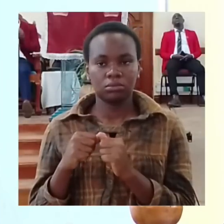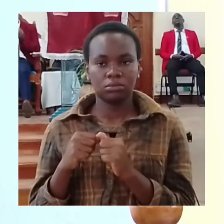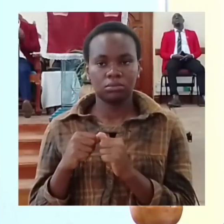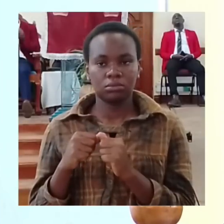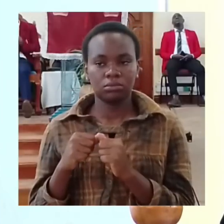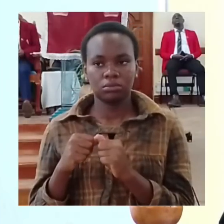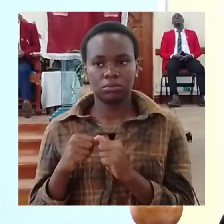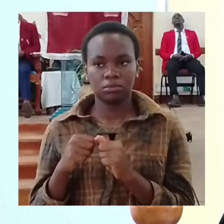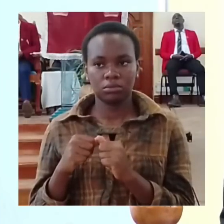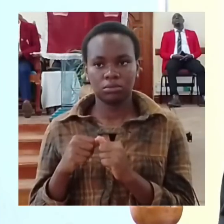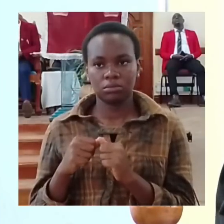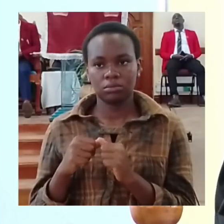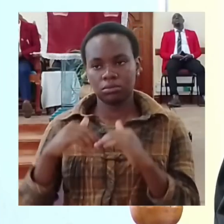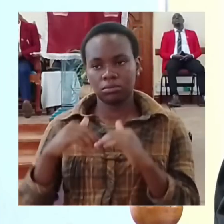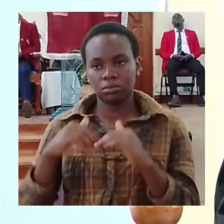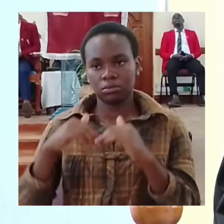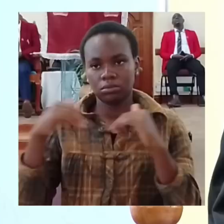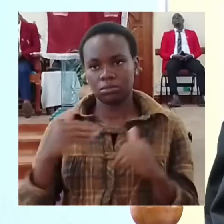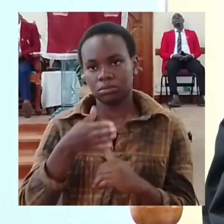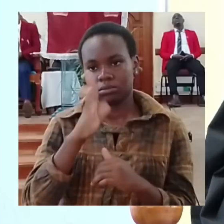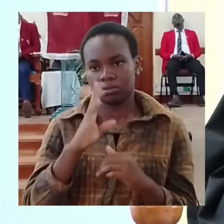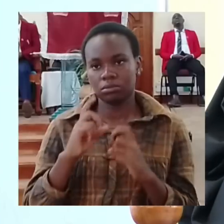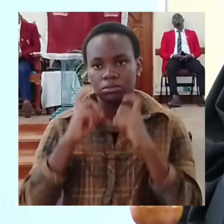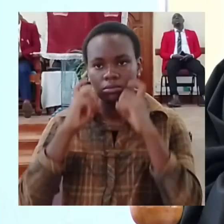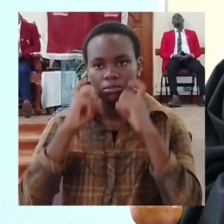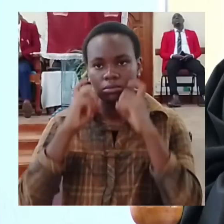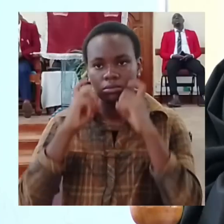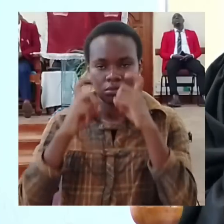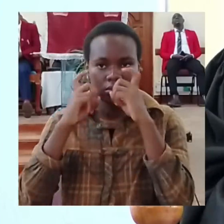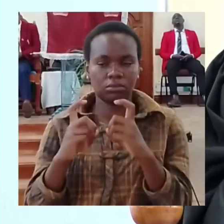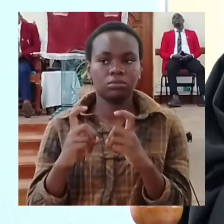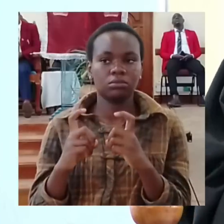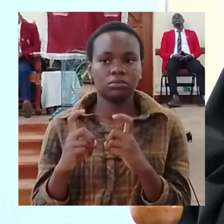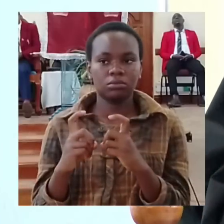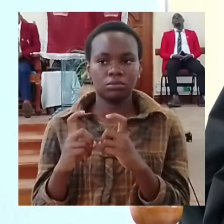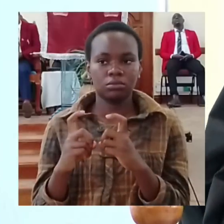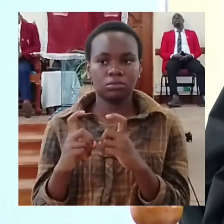tũtigane twamũkanwo na Ngai nĩ mehia.